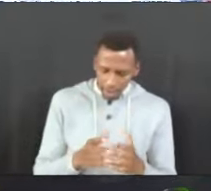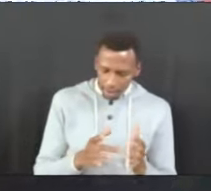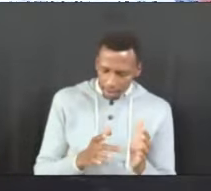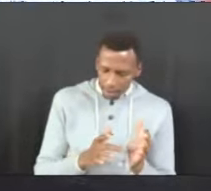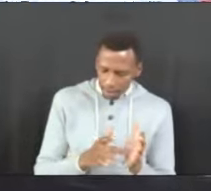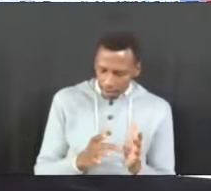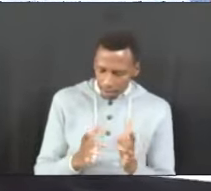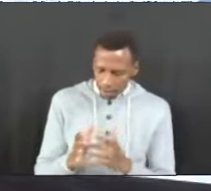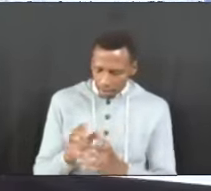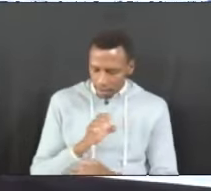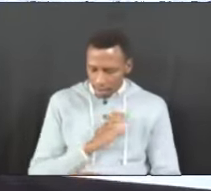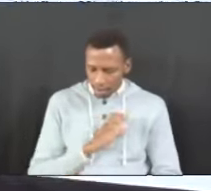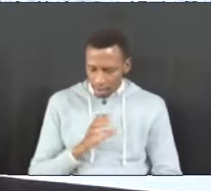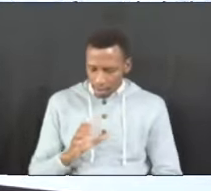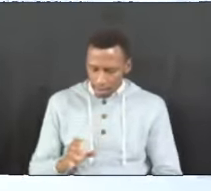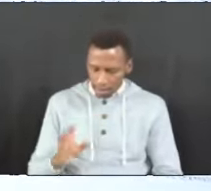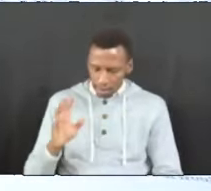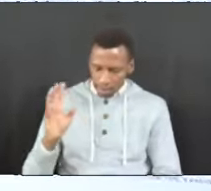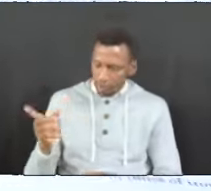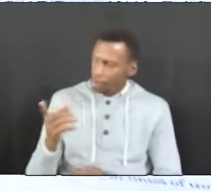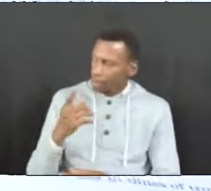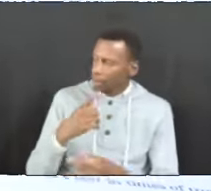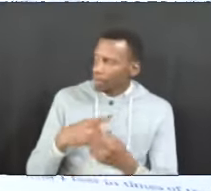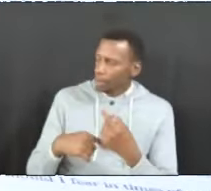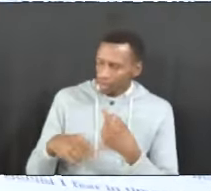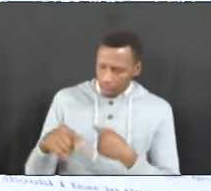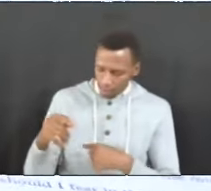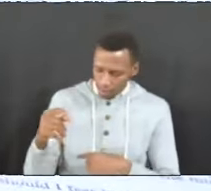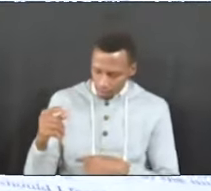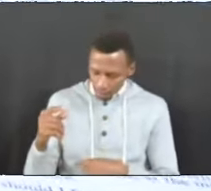si hata kaporuja